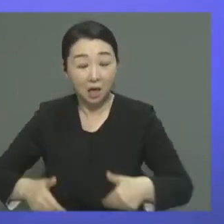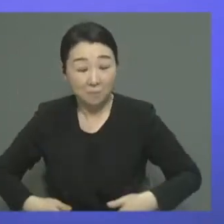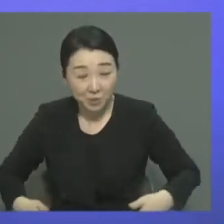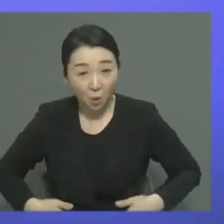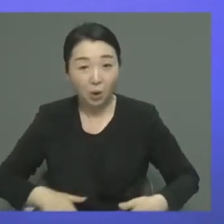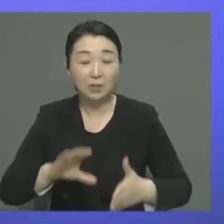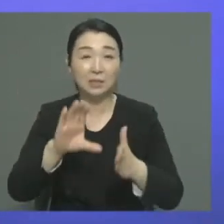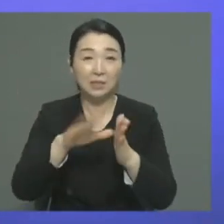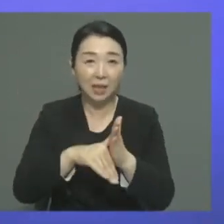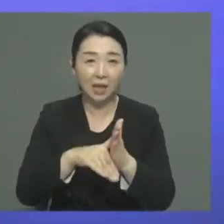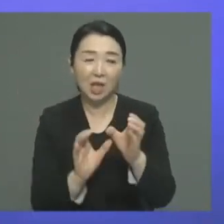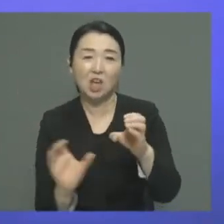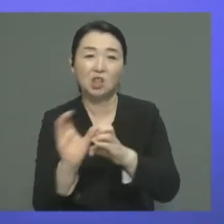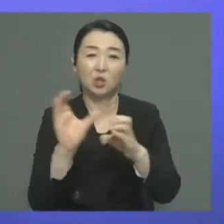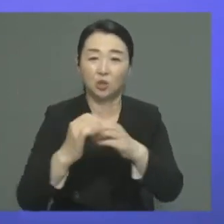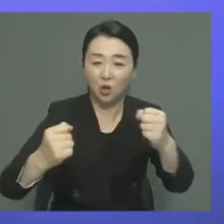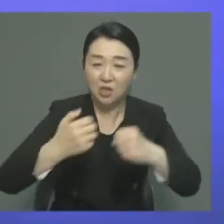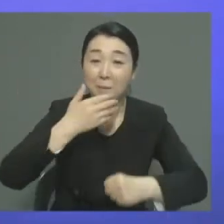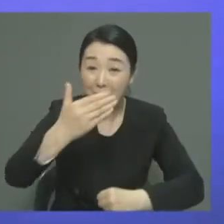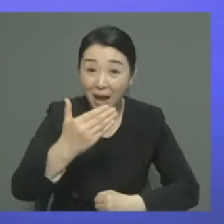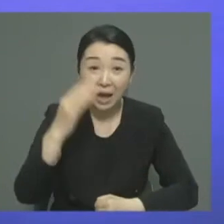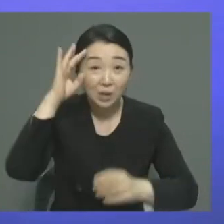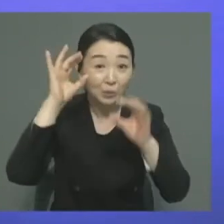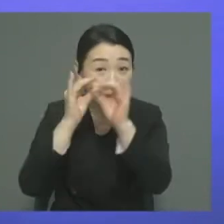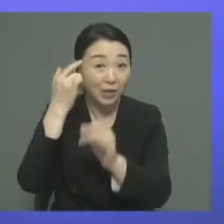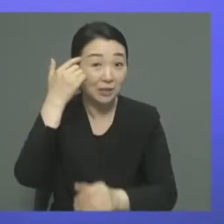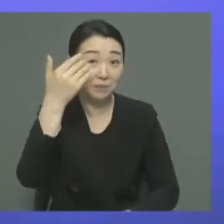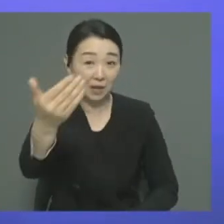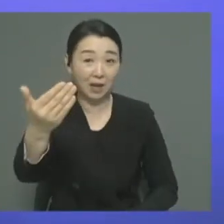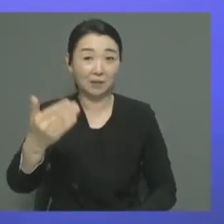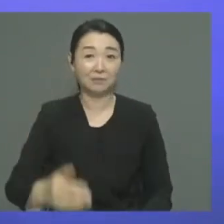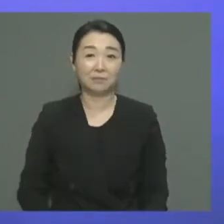저는 이렇게 해서 나갔는데 동의하십니까 여러분